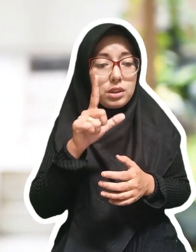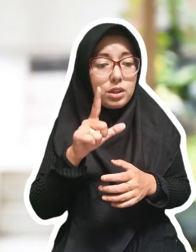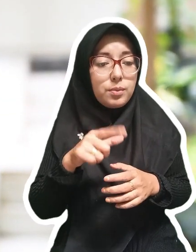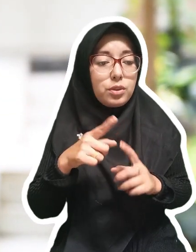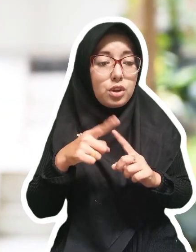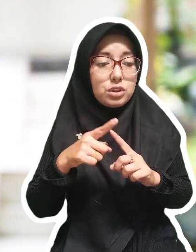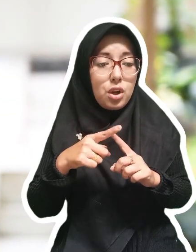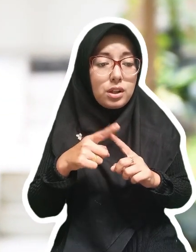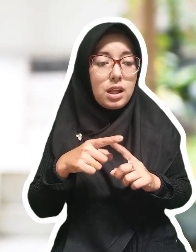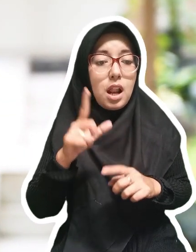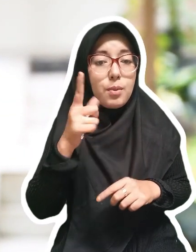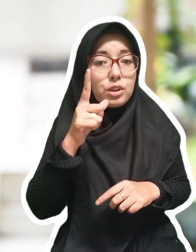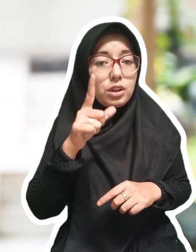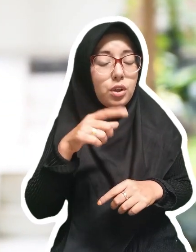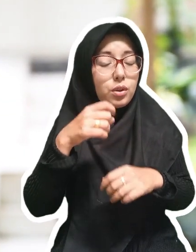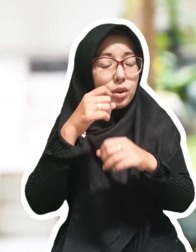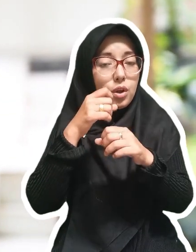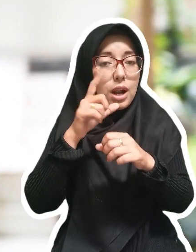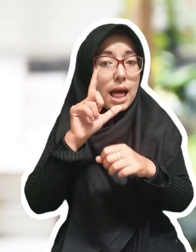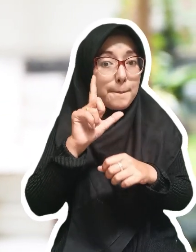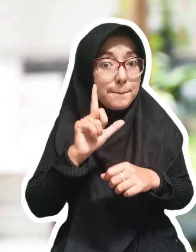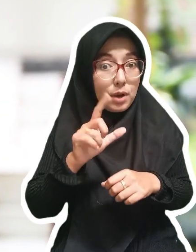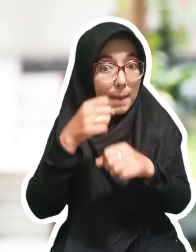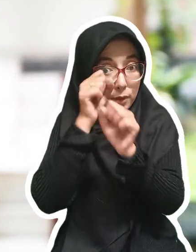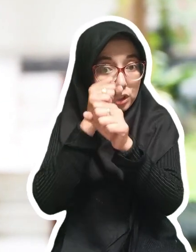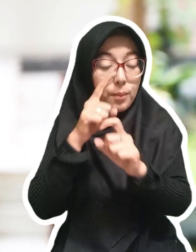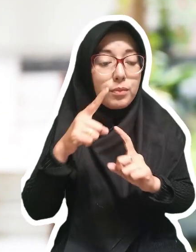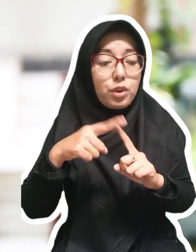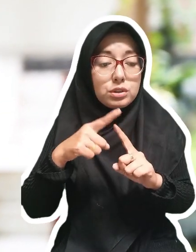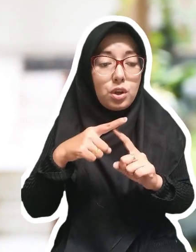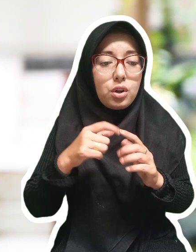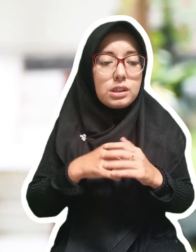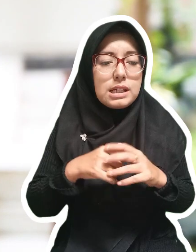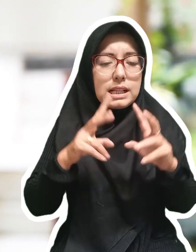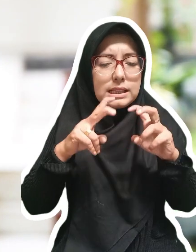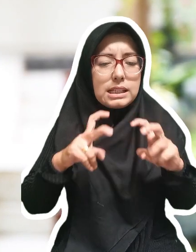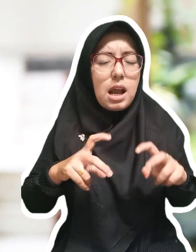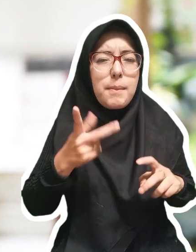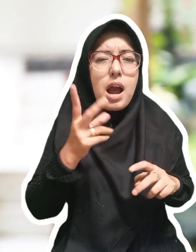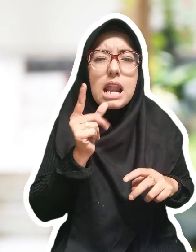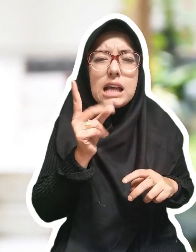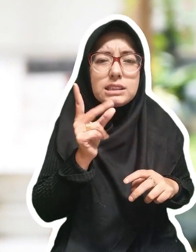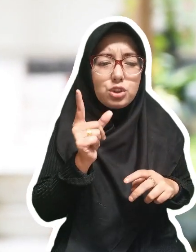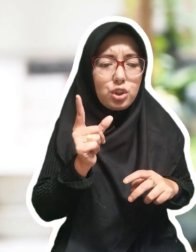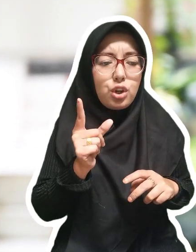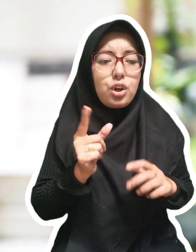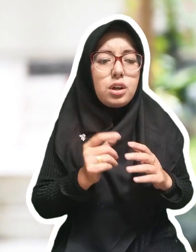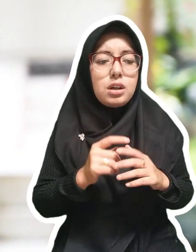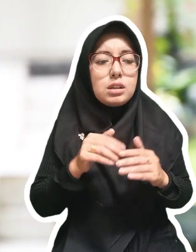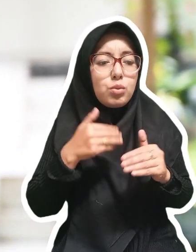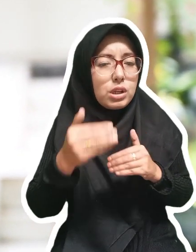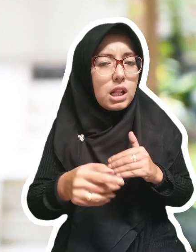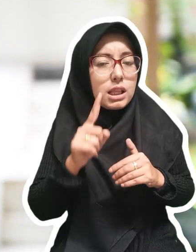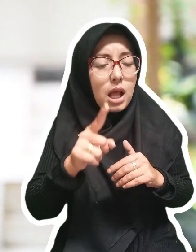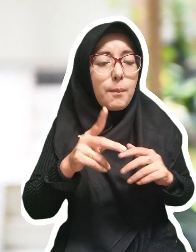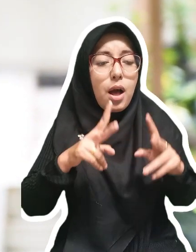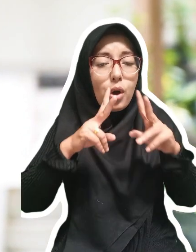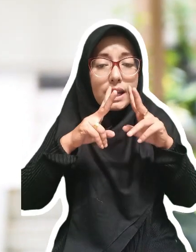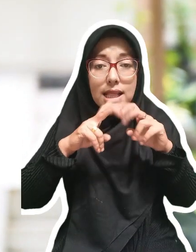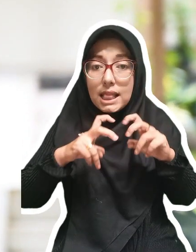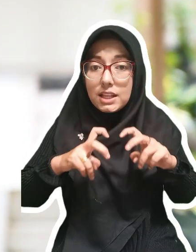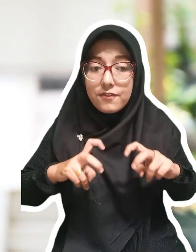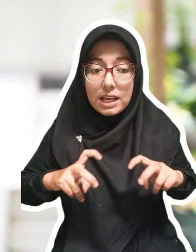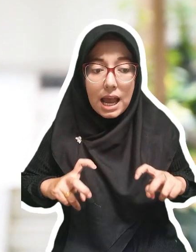toksikologi. Di laboratorium toksikologi kita melakukan uji identifikasi racun. Dan kemudian yang kedua, kita melakukan